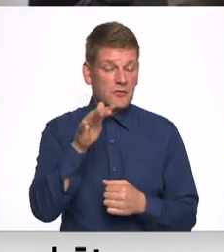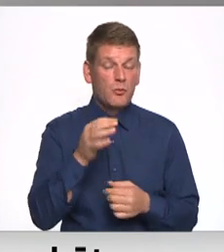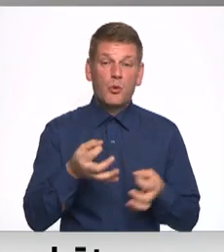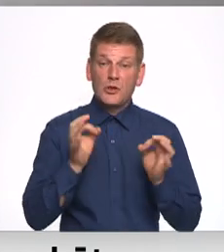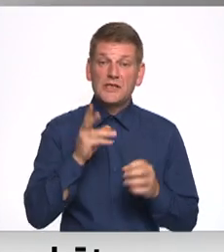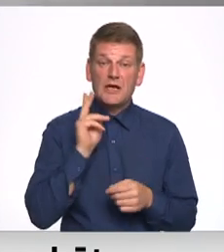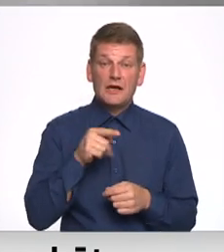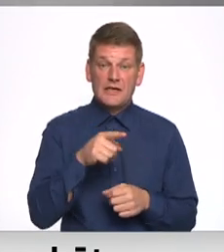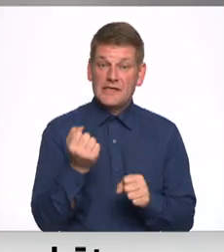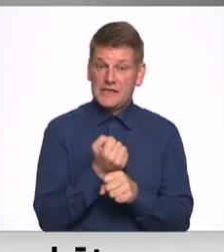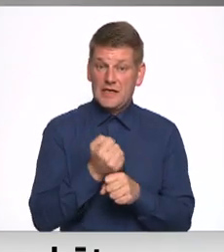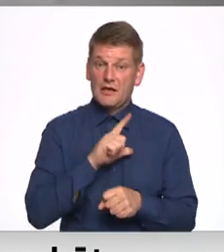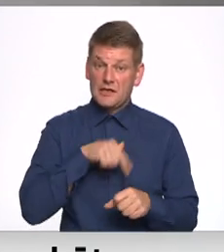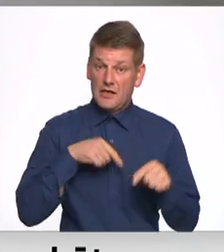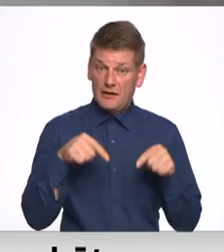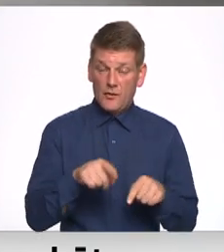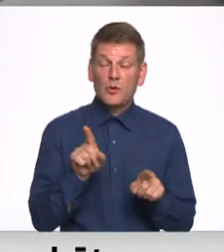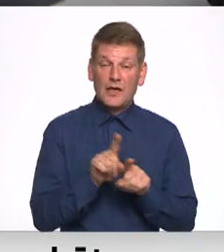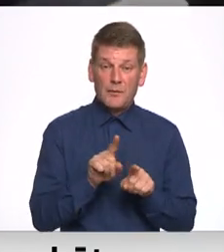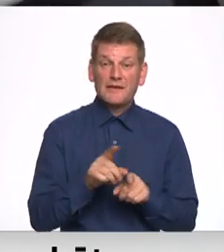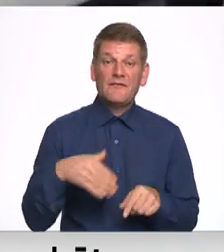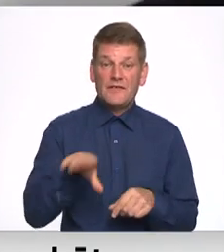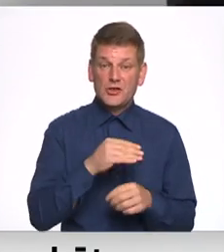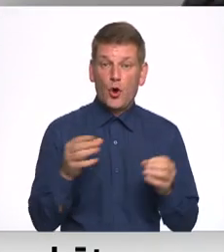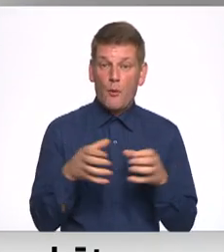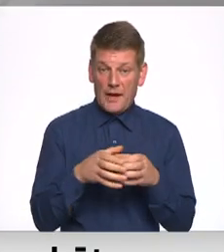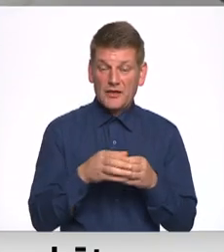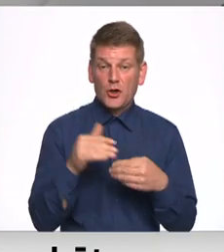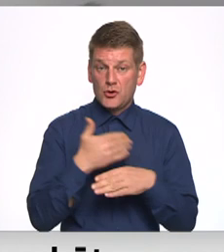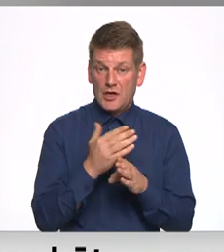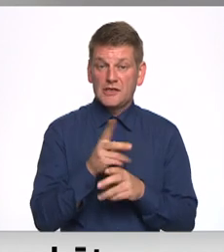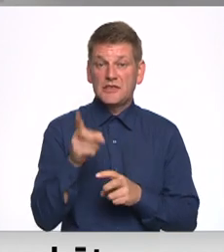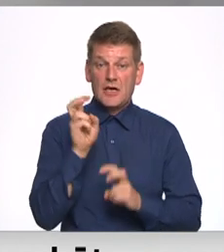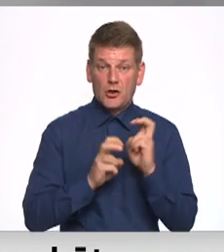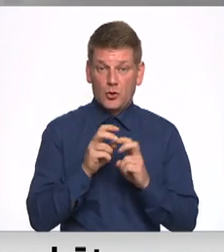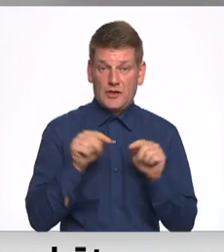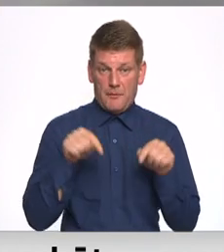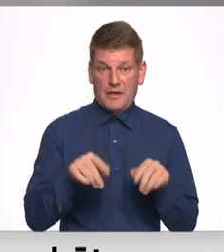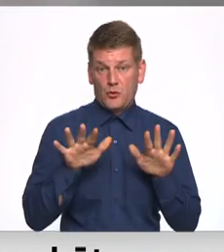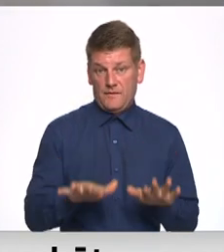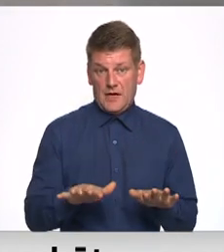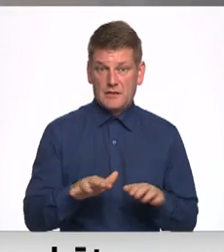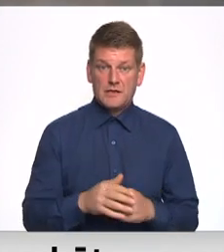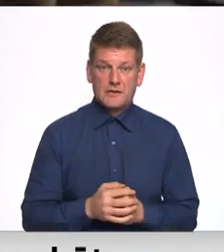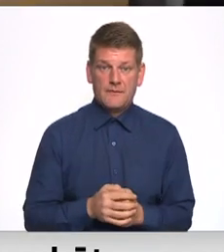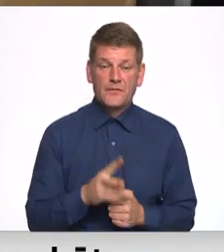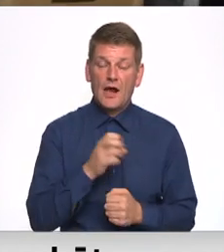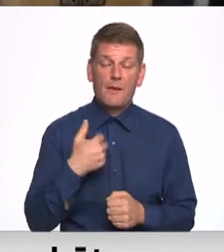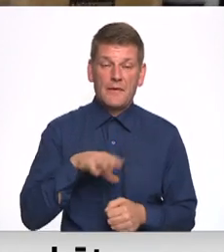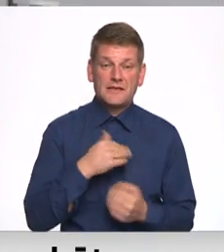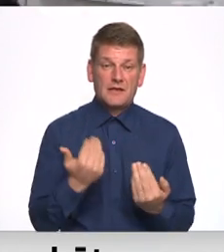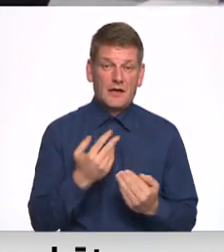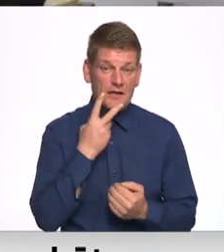Būtiski, ka tas izstrādās Latvijā un arī tikpat kā visas komplektējošās daļas tam tiek ražotas tepat uz vietas. Kā mēs tagad redzam